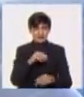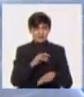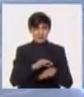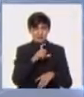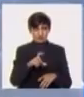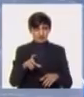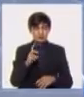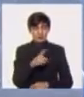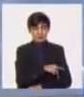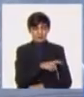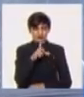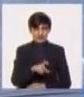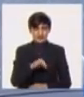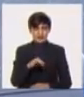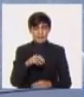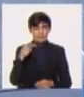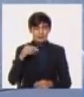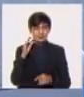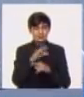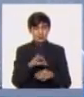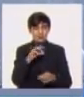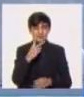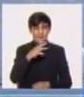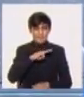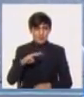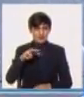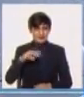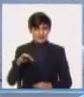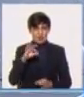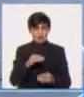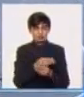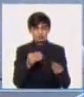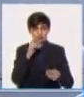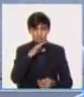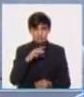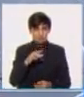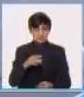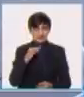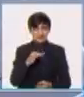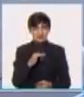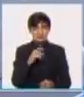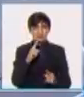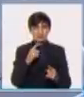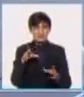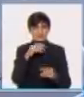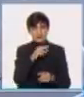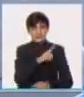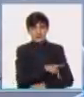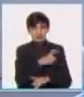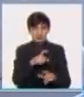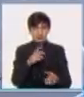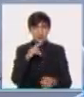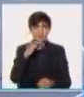барлығына бірдей президенттің тағайындаған 2 миллион теңгесі төленбеуі мүмкін. Өйткені елімізде дәрігерлер